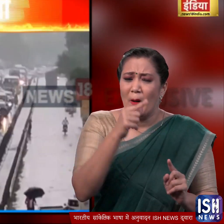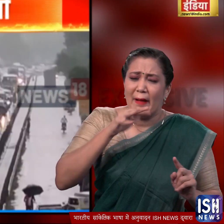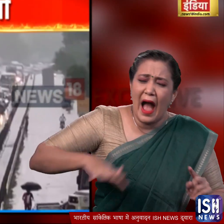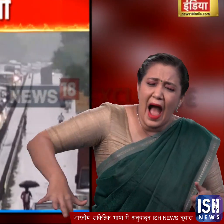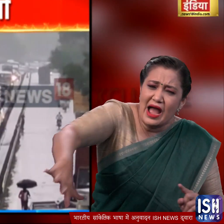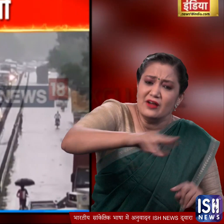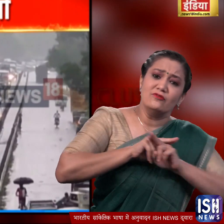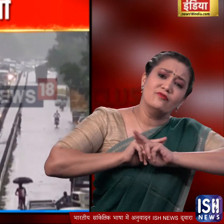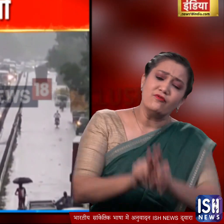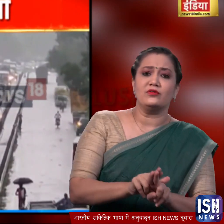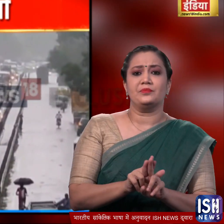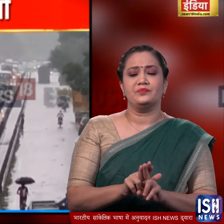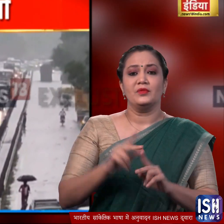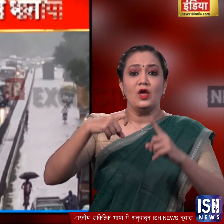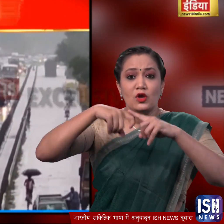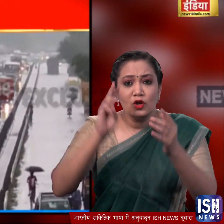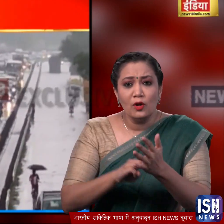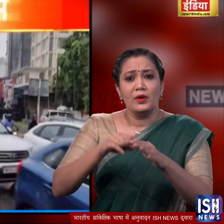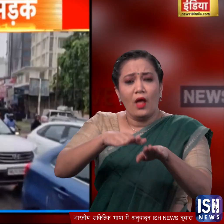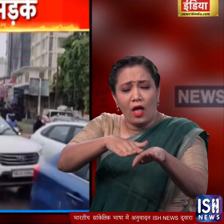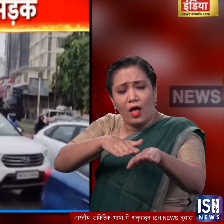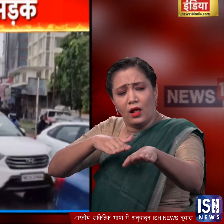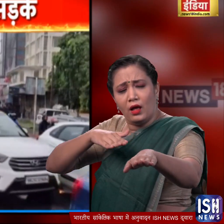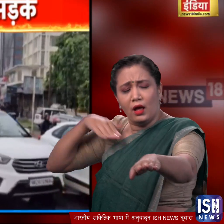आया। इस वजह से कई किलोमीटर लंबा जैम